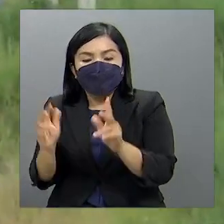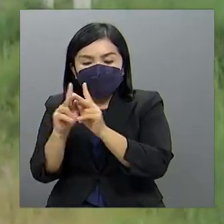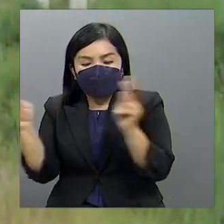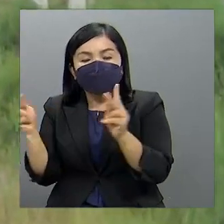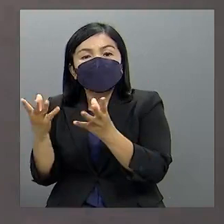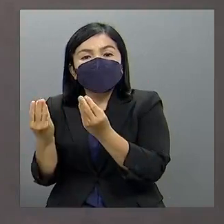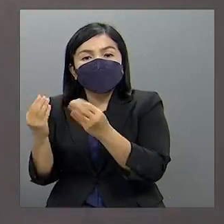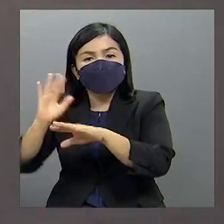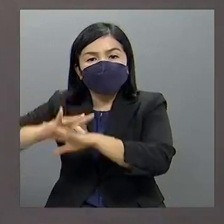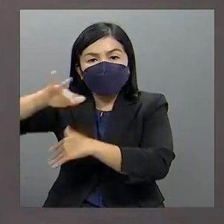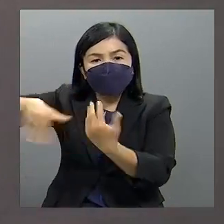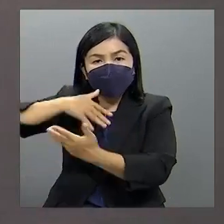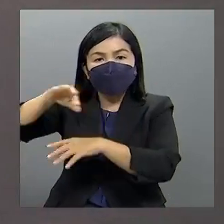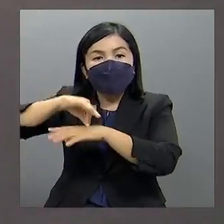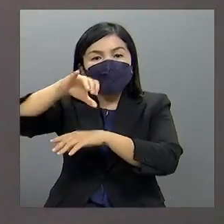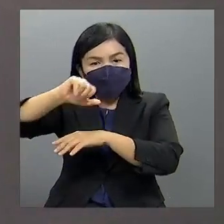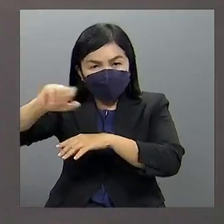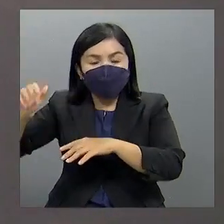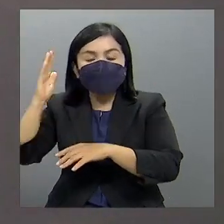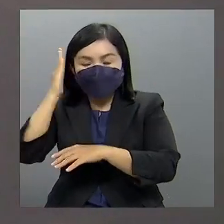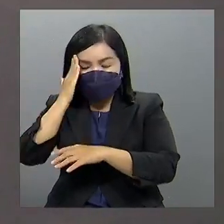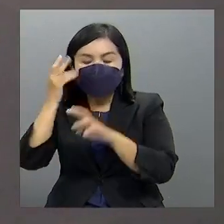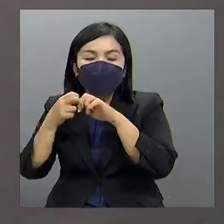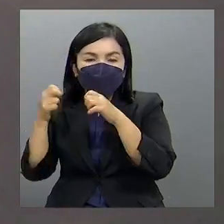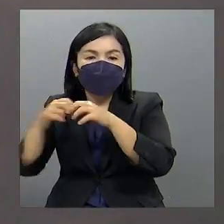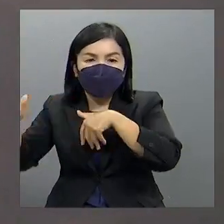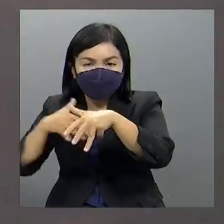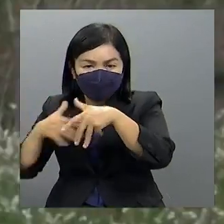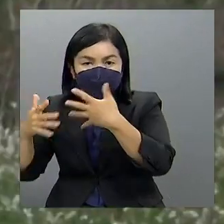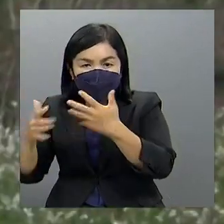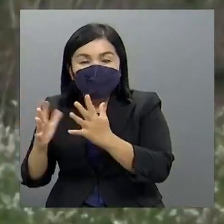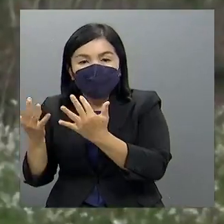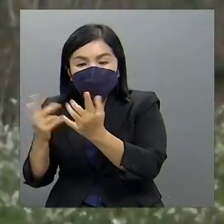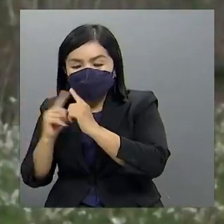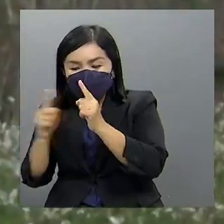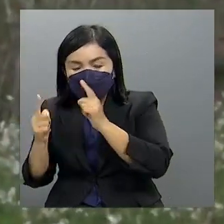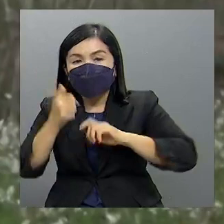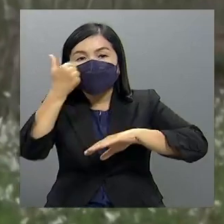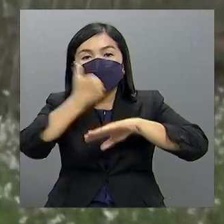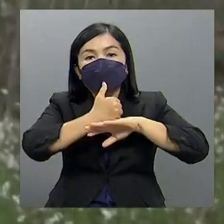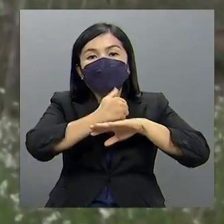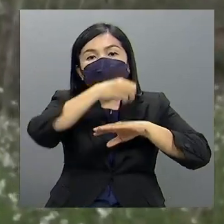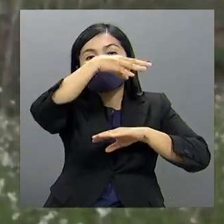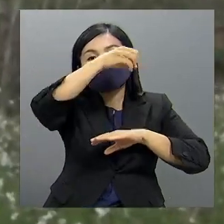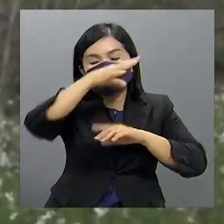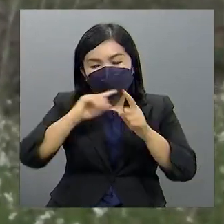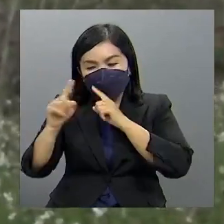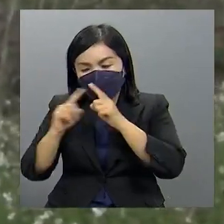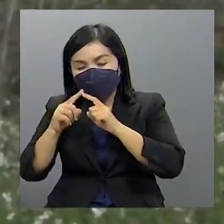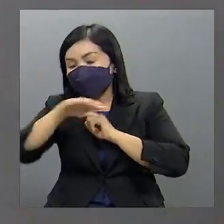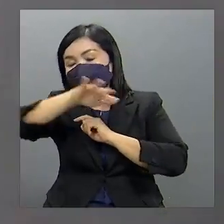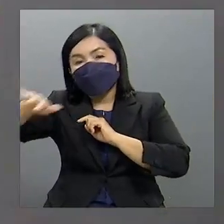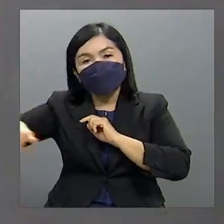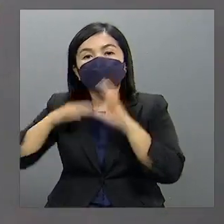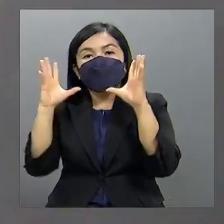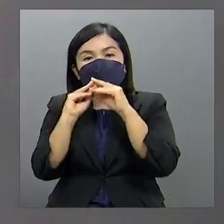ล้อมของสภาได้รับหนังสือจากชาวบ้านและก็รับปากว่าจะหารือกับผู้ว่าการกฟผและหน่วยงานที่เกี่ยวข้องในปลาย